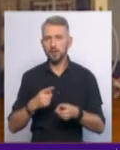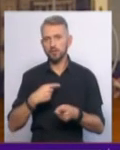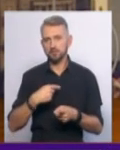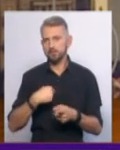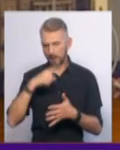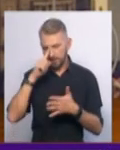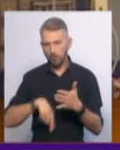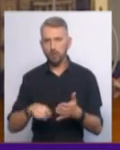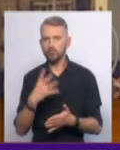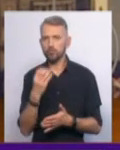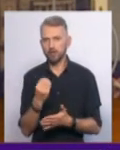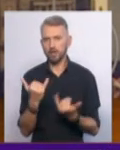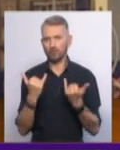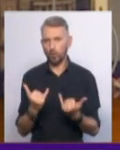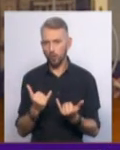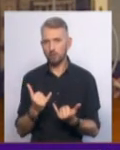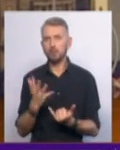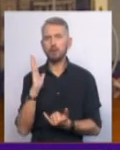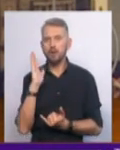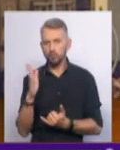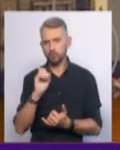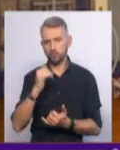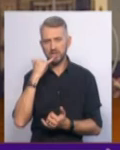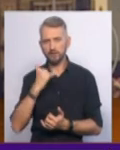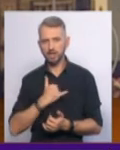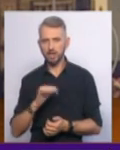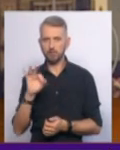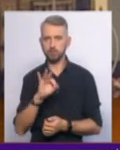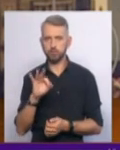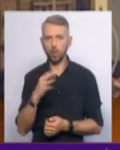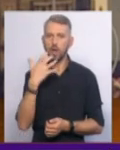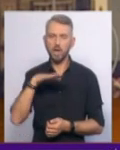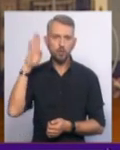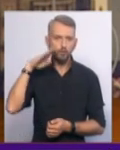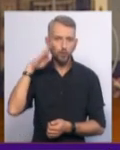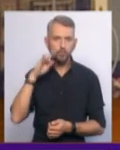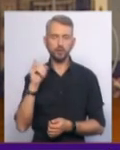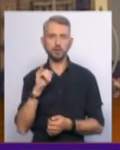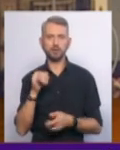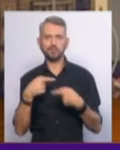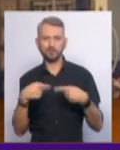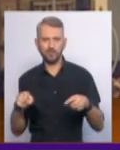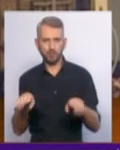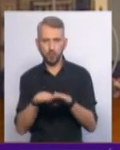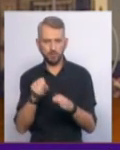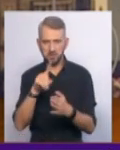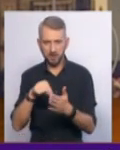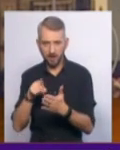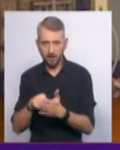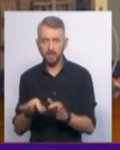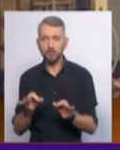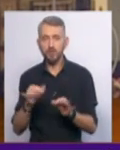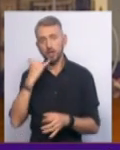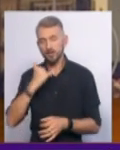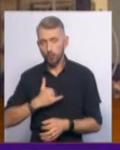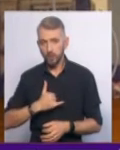переконана, що ще сьогодні, скоріш за все, ми почуємо дзвінки з приводу і гарячої води, і інші подібні питання. Звичайно, так само